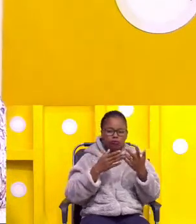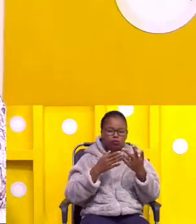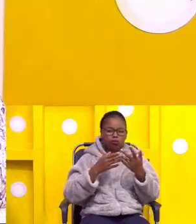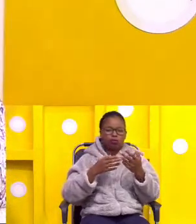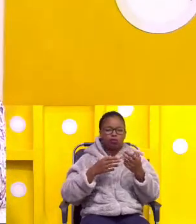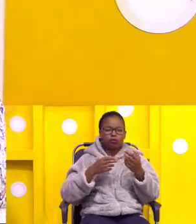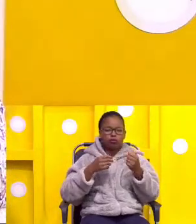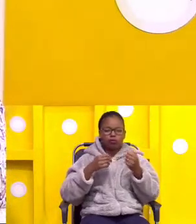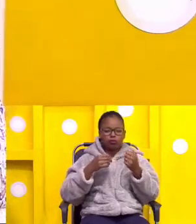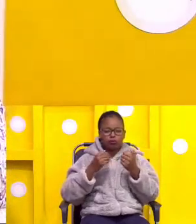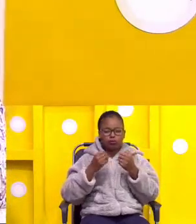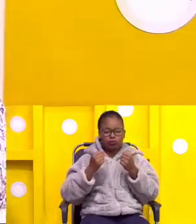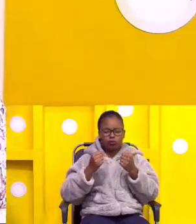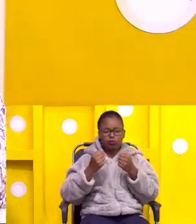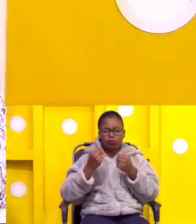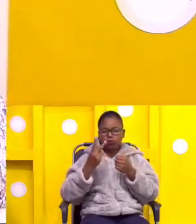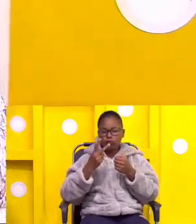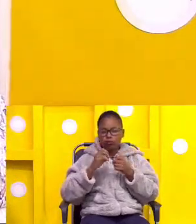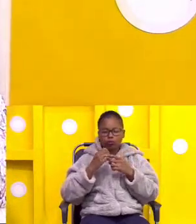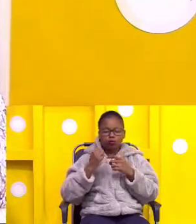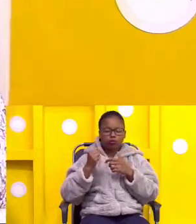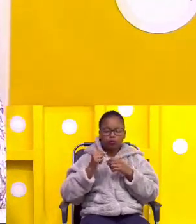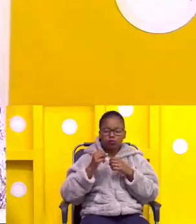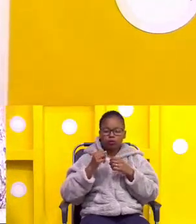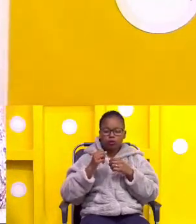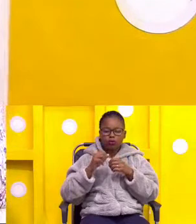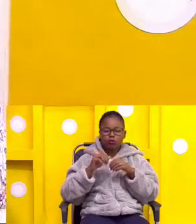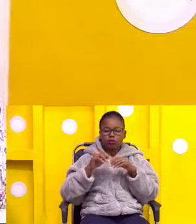hiu. Ugu hena ikinyaga ya gukinyukithetie.